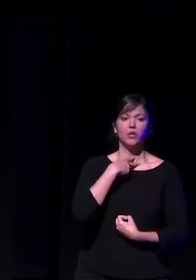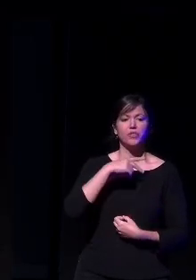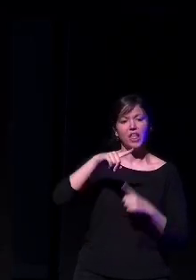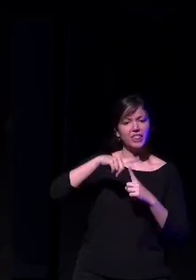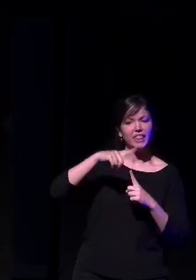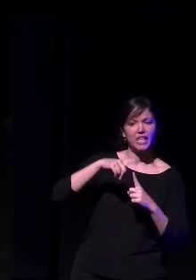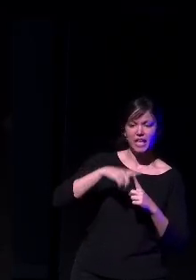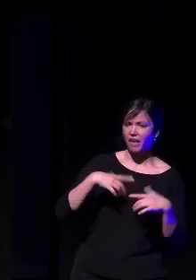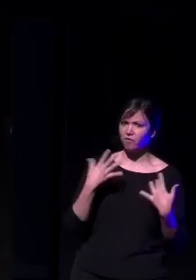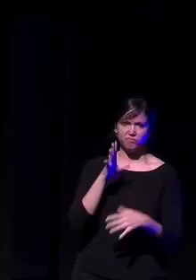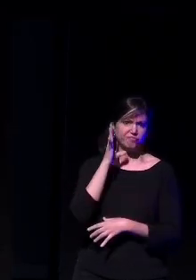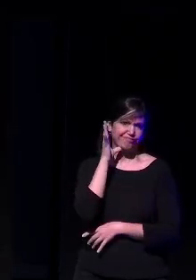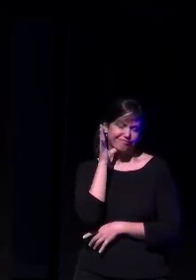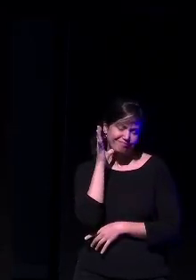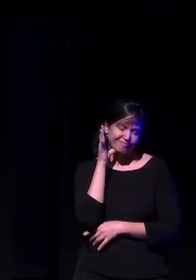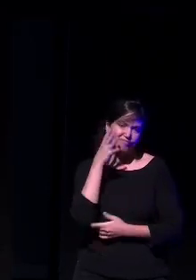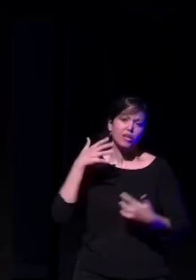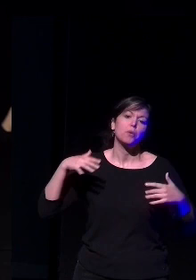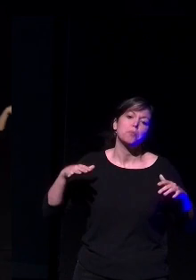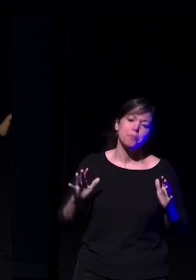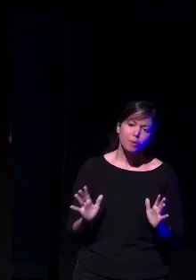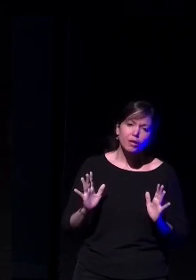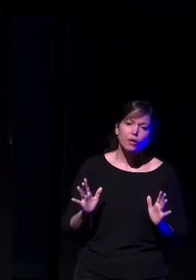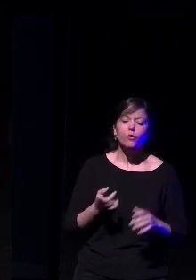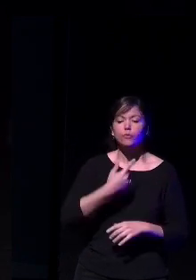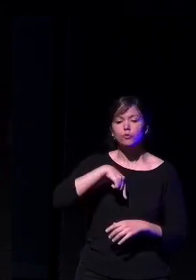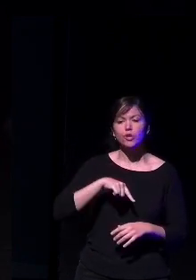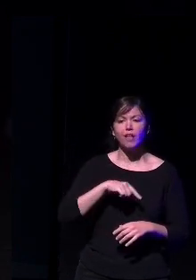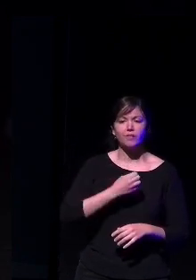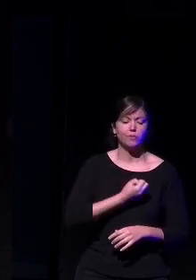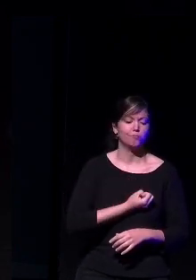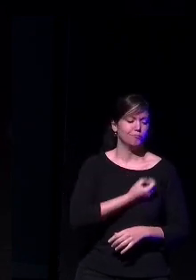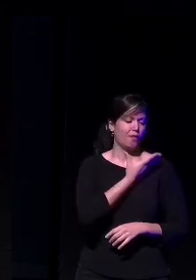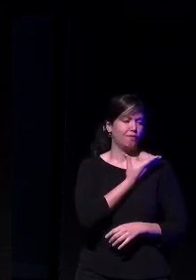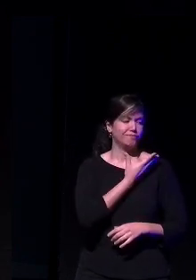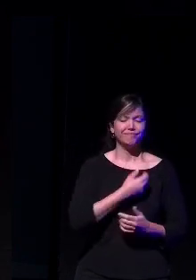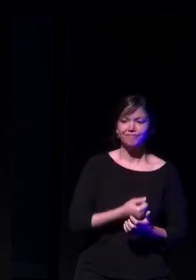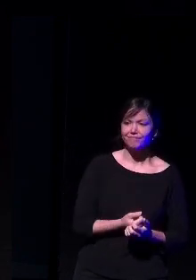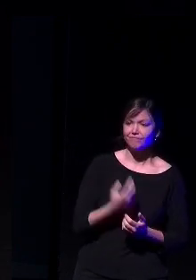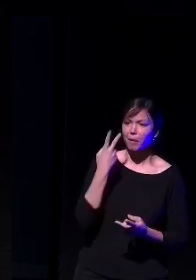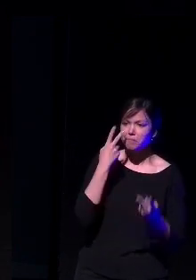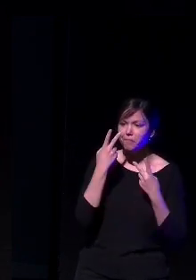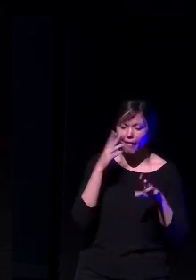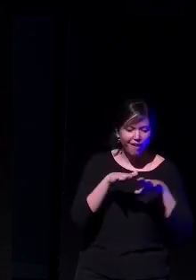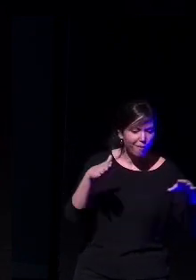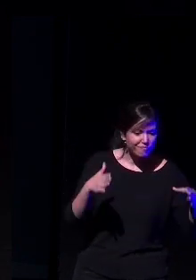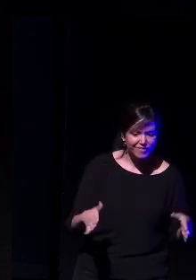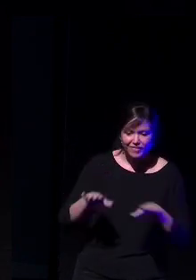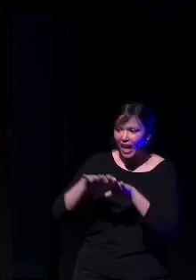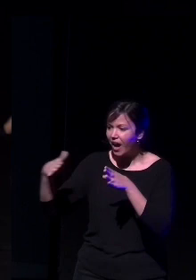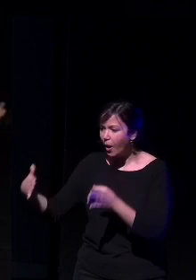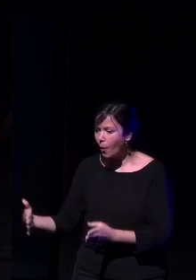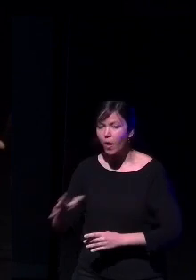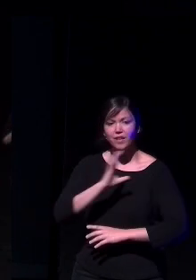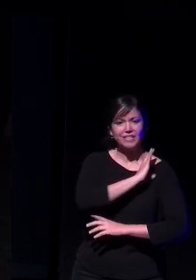desastre. Però teníem molta il·lusió. Vèiem unes taules, vèiem